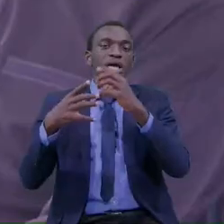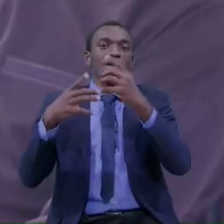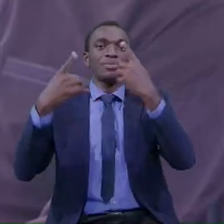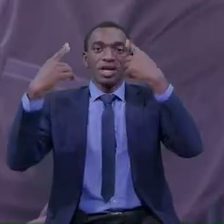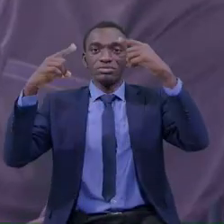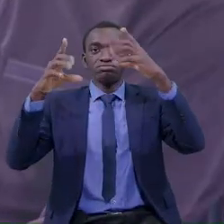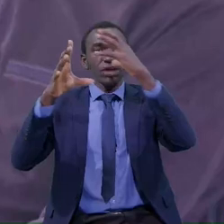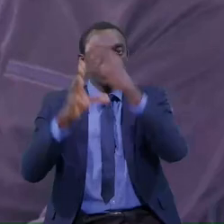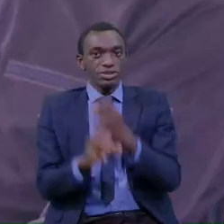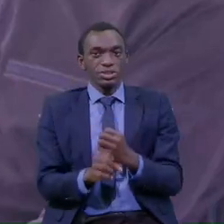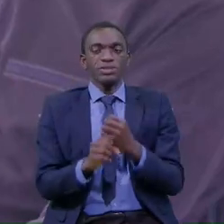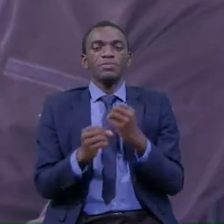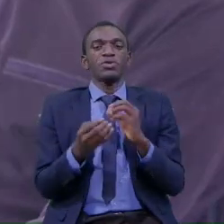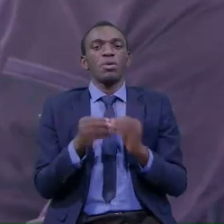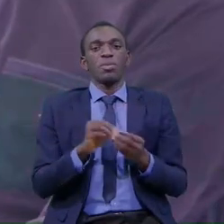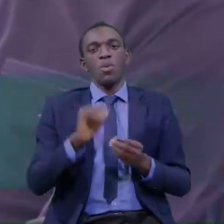Premier point donc,